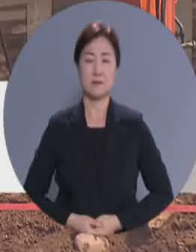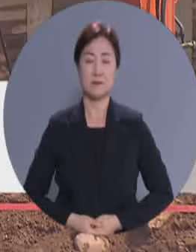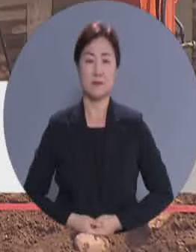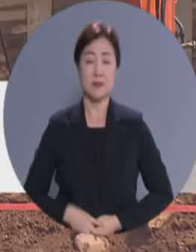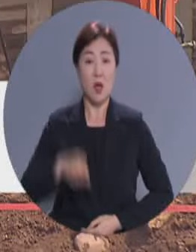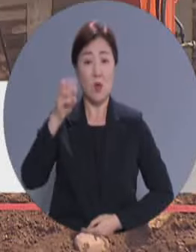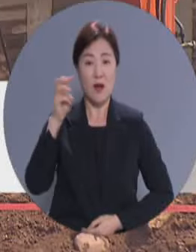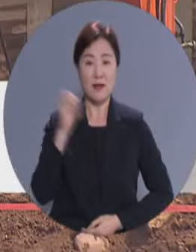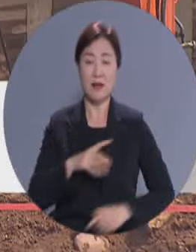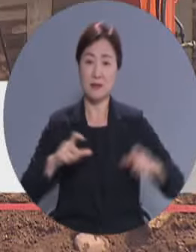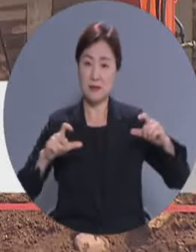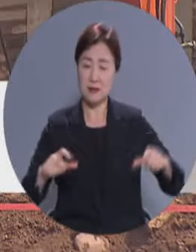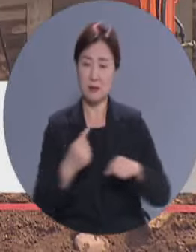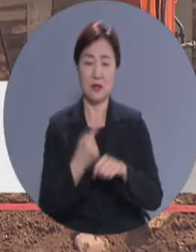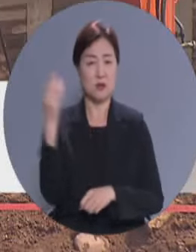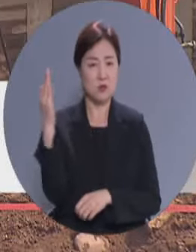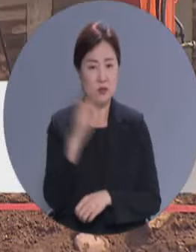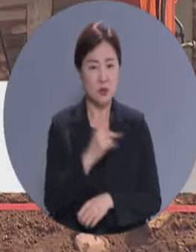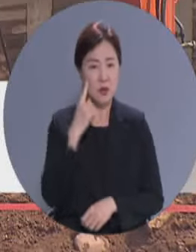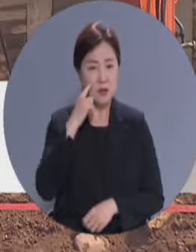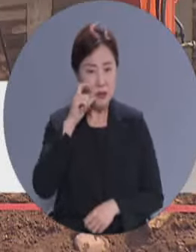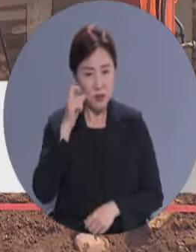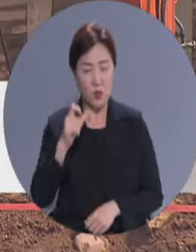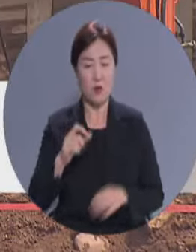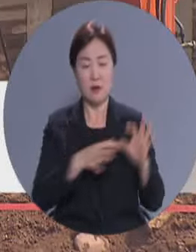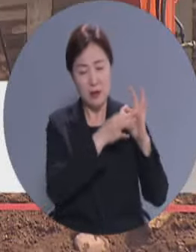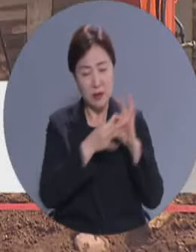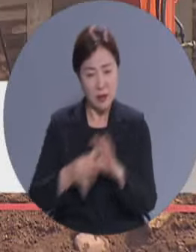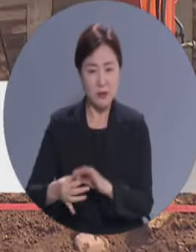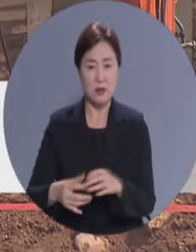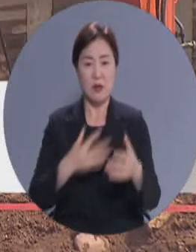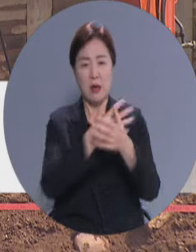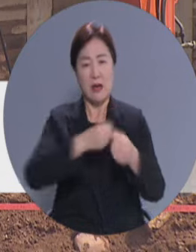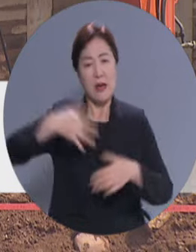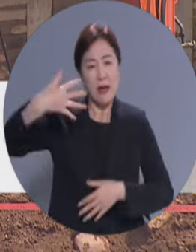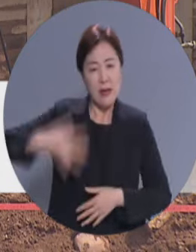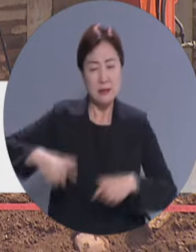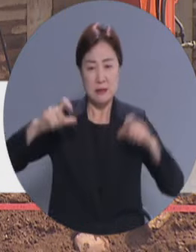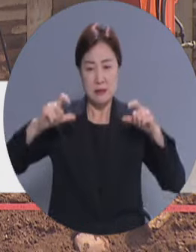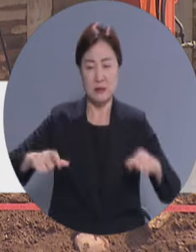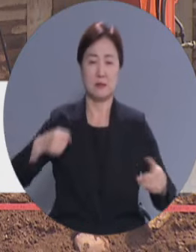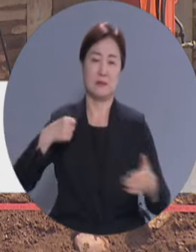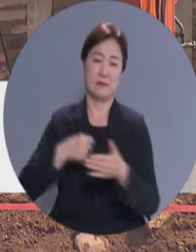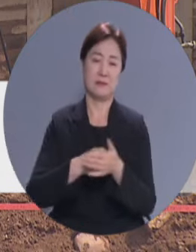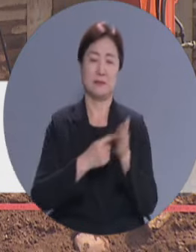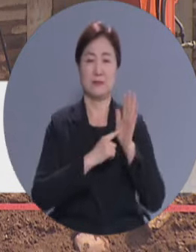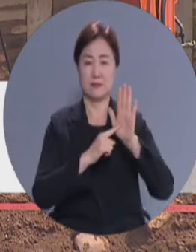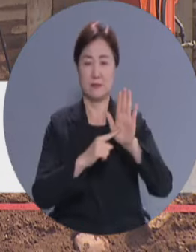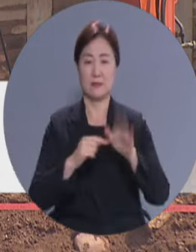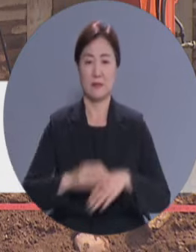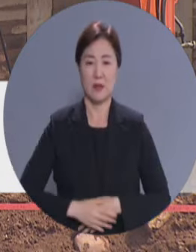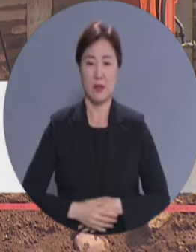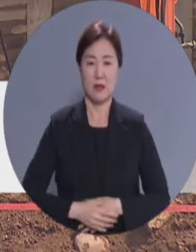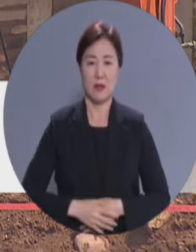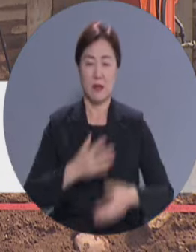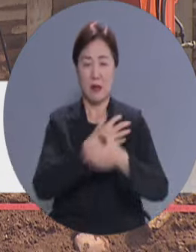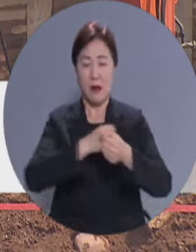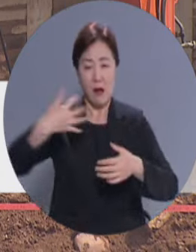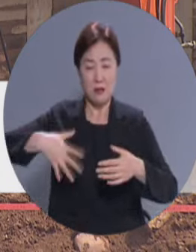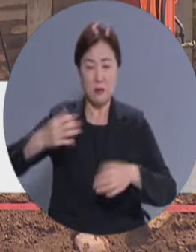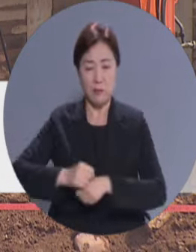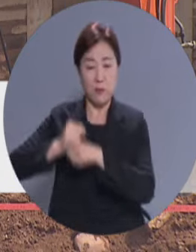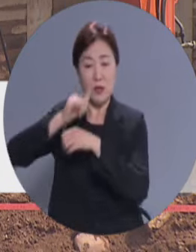광양 지역이 지난해부터 15개월 연속 미분양 관리 지역에 지정됐습니다 미분양 물량도 그대로고 신규